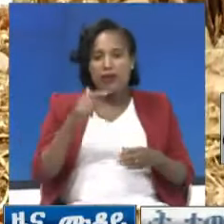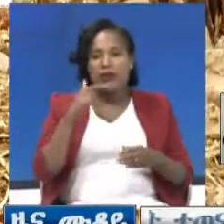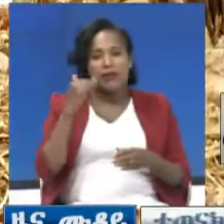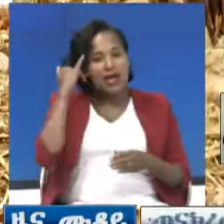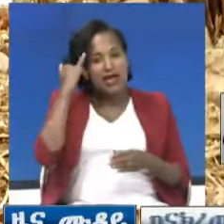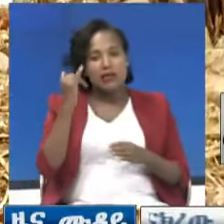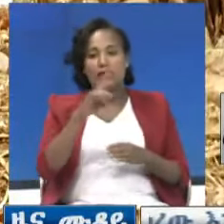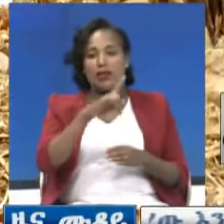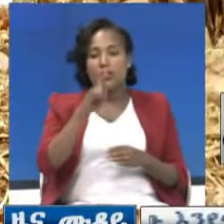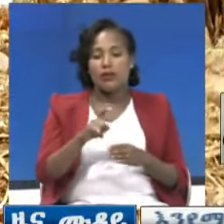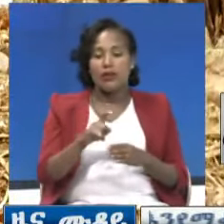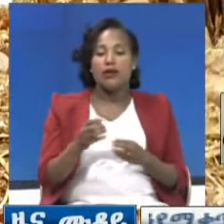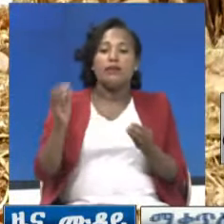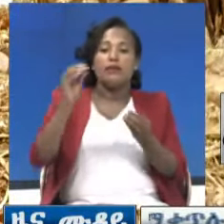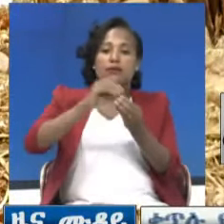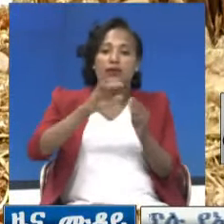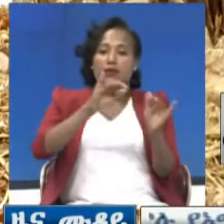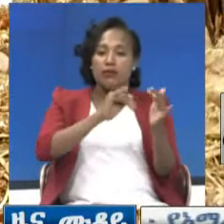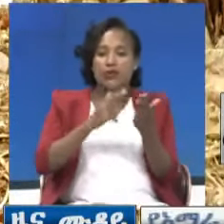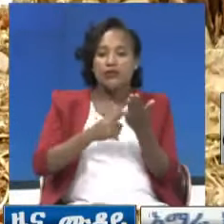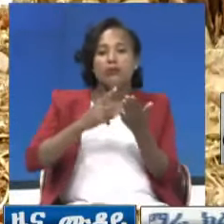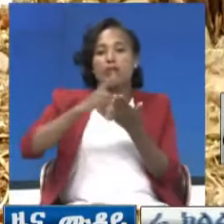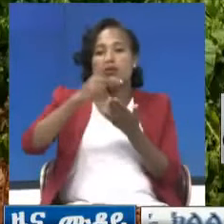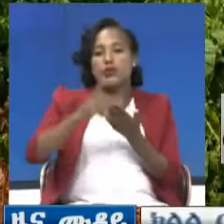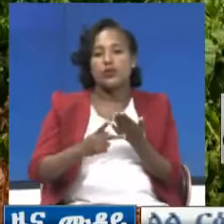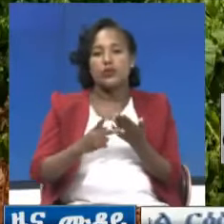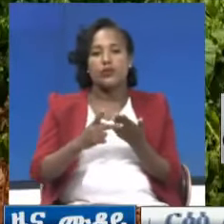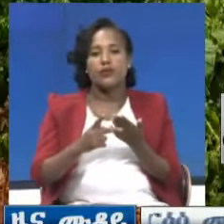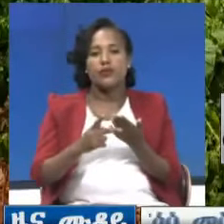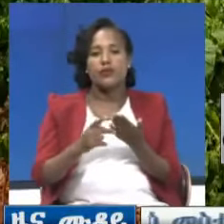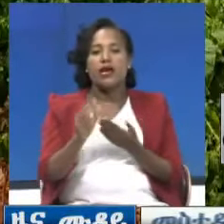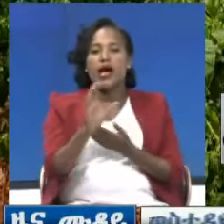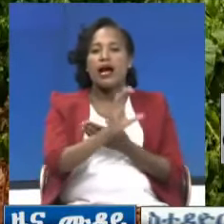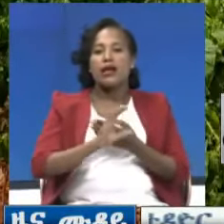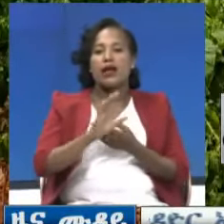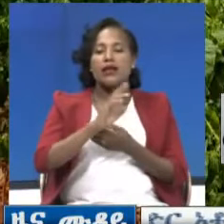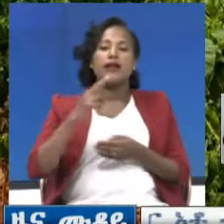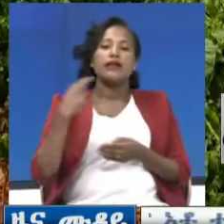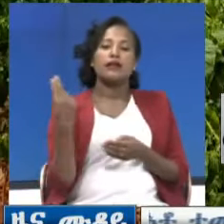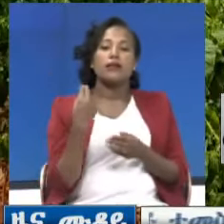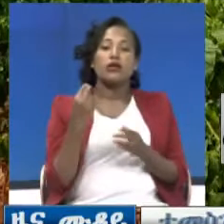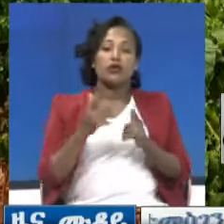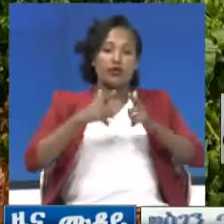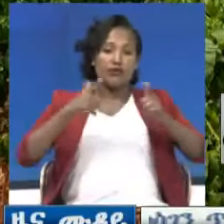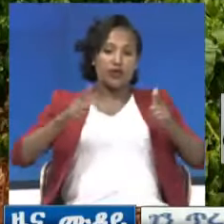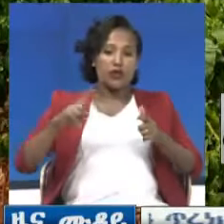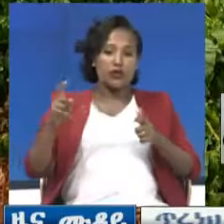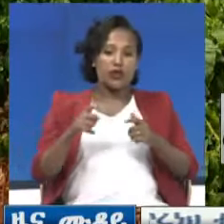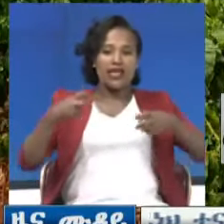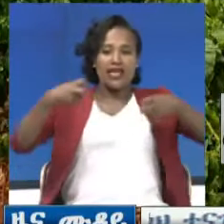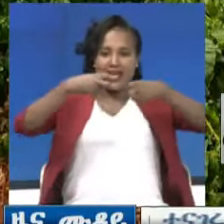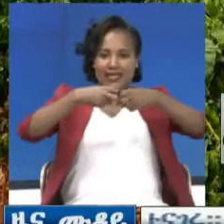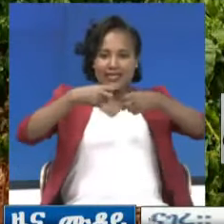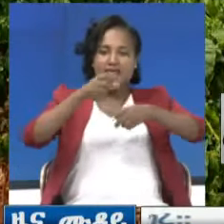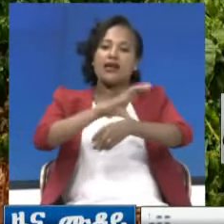ሀሳብ አንስተው ነበር። ከዛም ባለፈ ደግሞ እነዚህ ፕሮጀክቶች ሀገራዊ ፋይዳቸው ከፍ ያለ ስለሆነ የኤሌክትሪክ